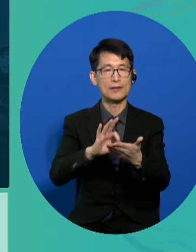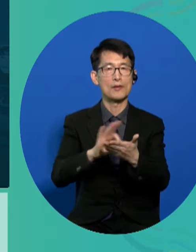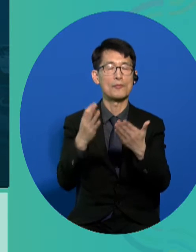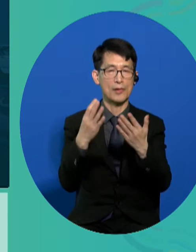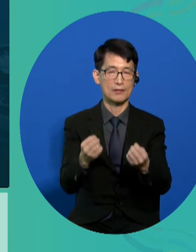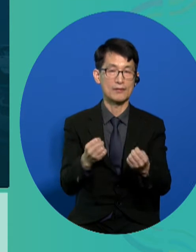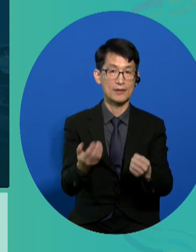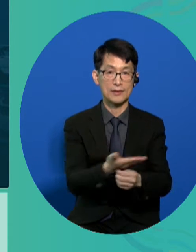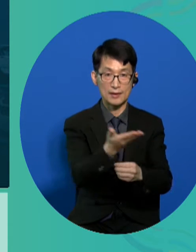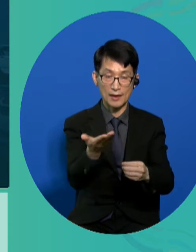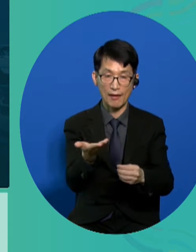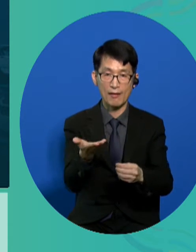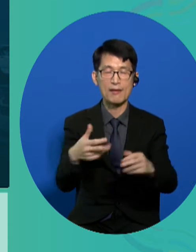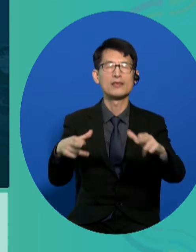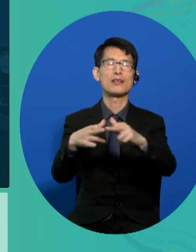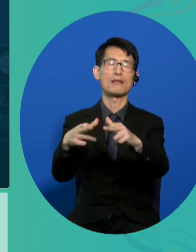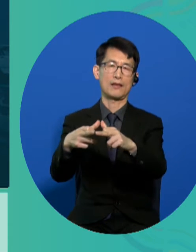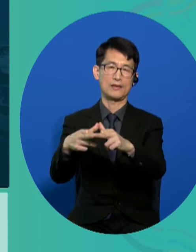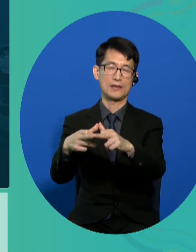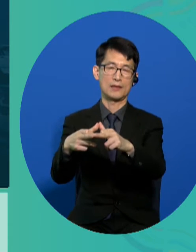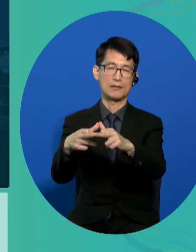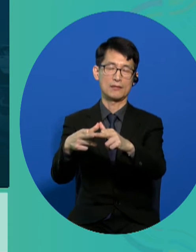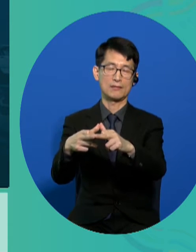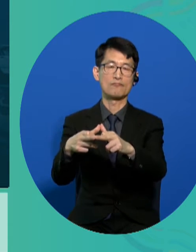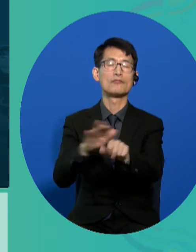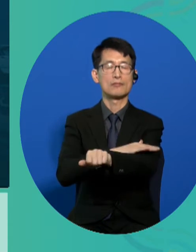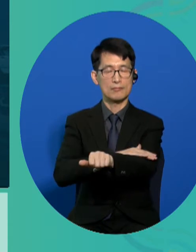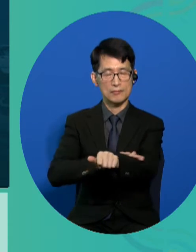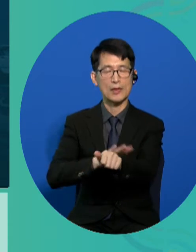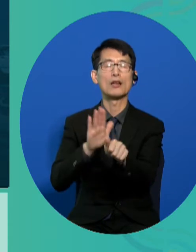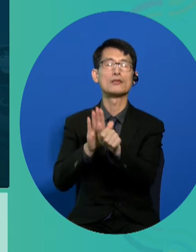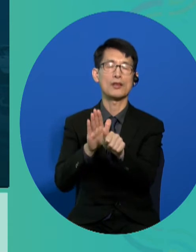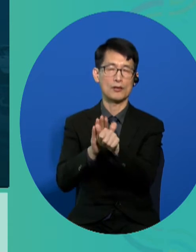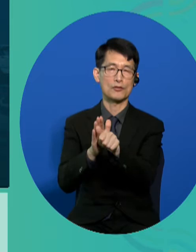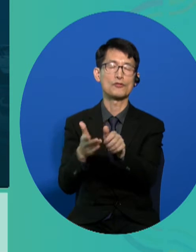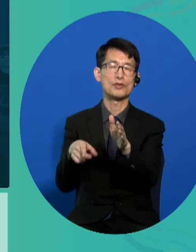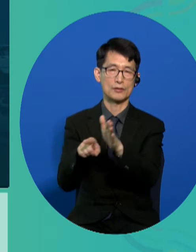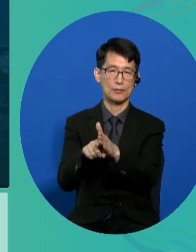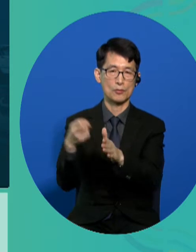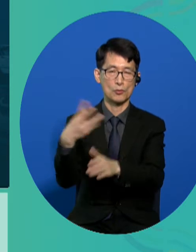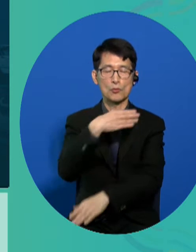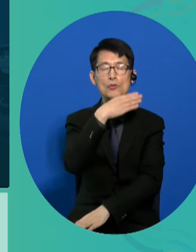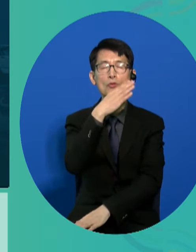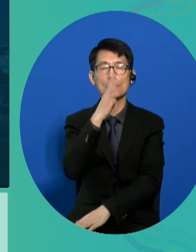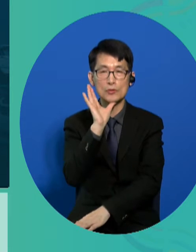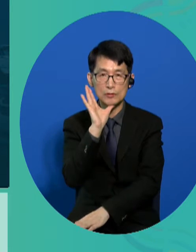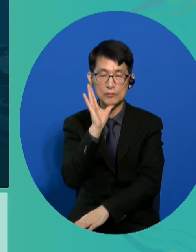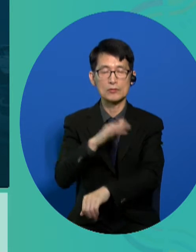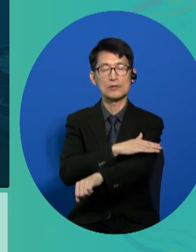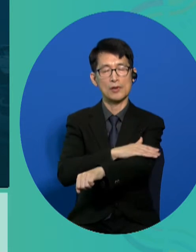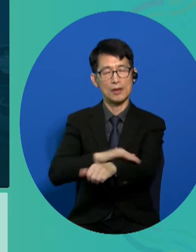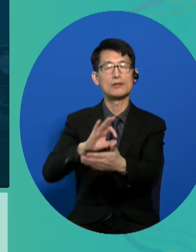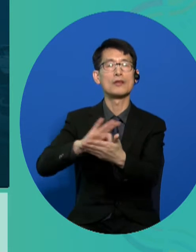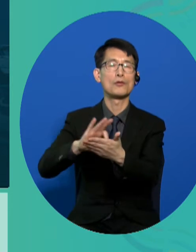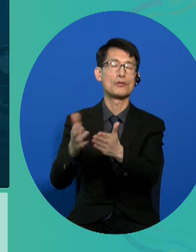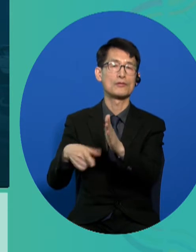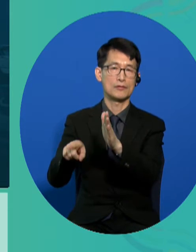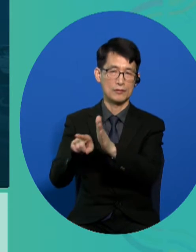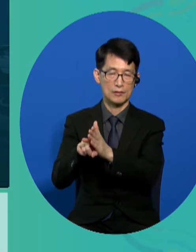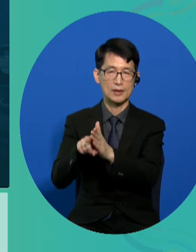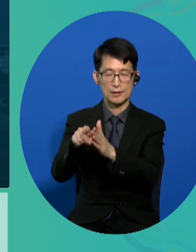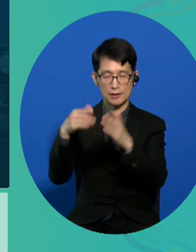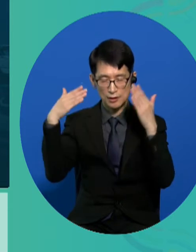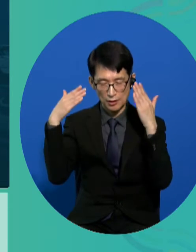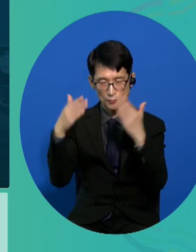이들이 장애인 및 고령 인구를 포함한 더 포용적인 디지털 혁명을 구현할 수 있는 역량에 집중하고 그